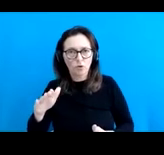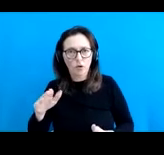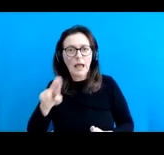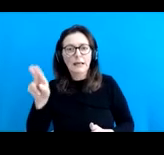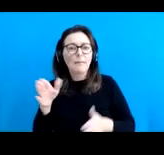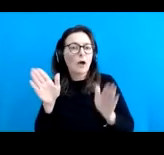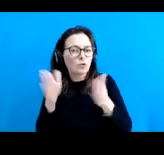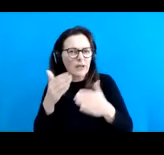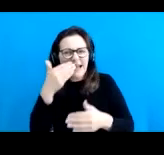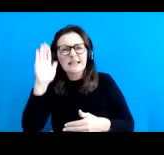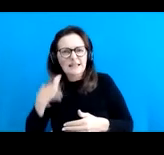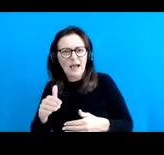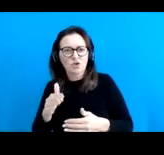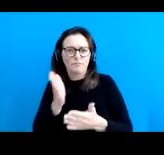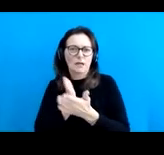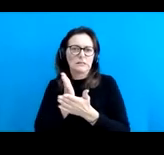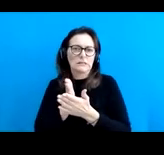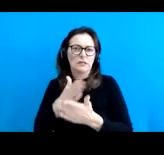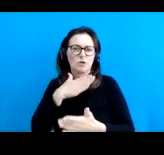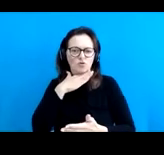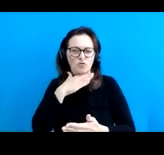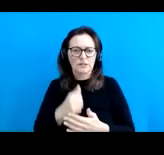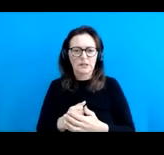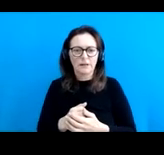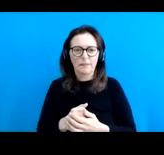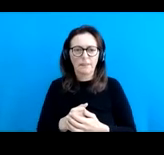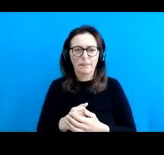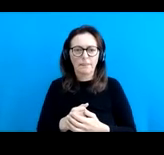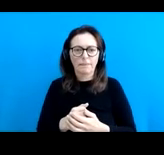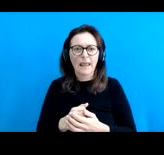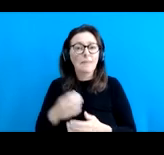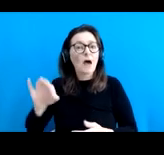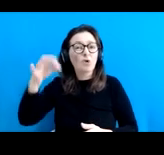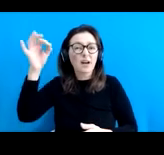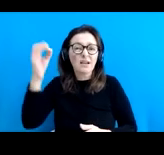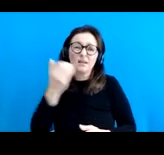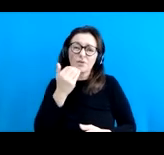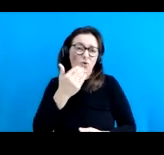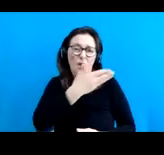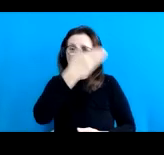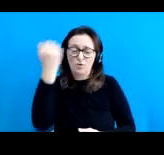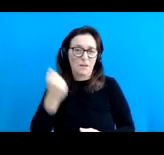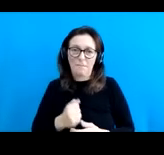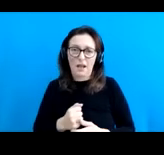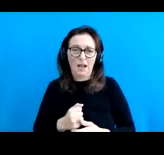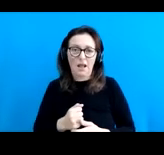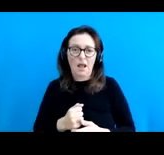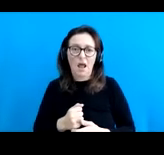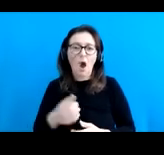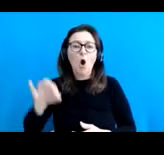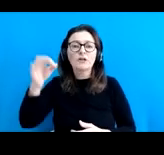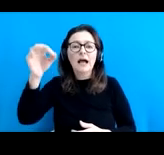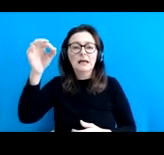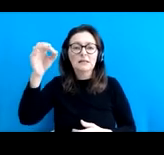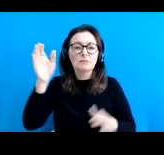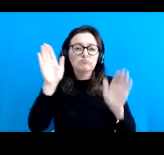mladostnikov, na odrasle z avtističnimi motnjami pa smo žal praktično povsem pozabili. Odrasle osebe z avtističnimi motnjami